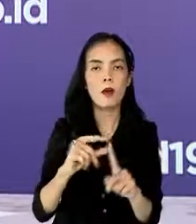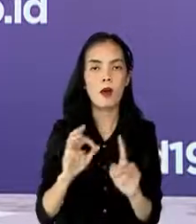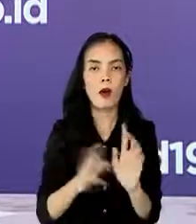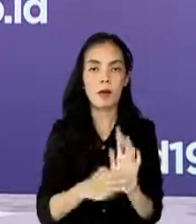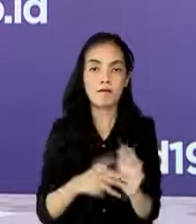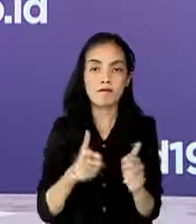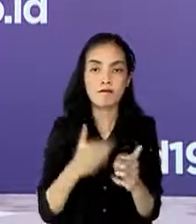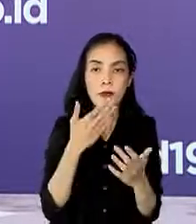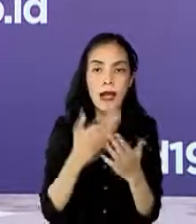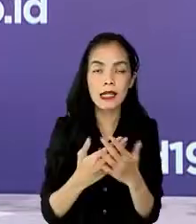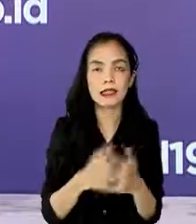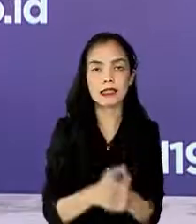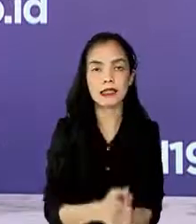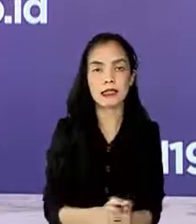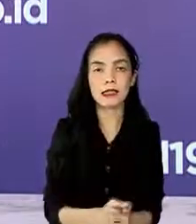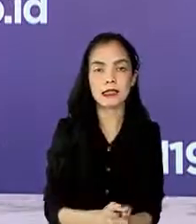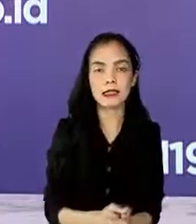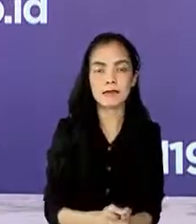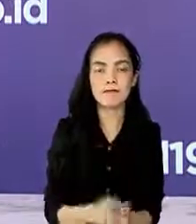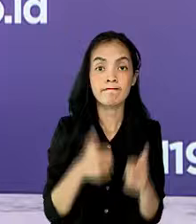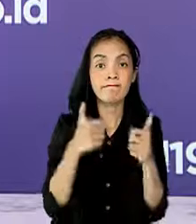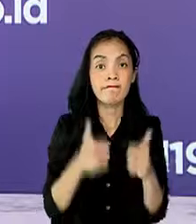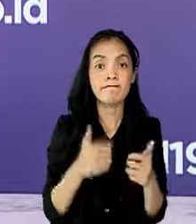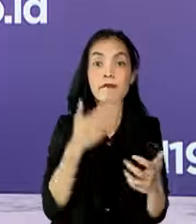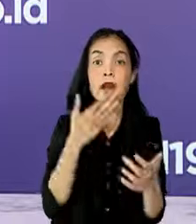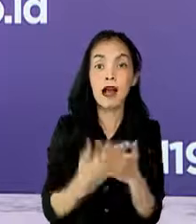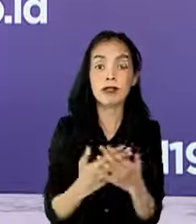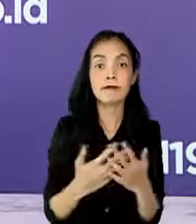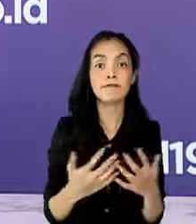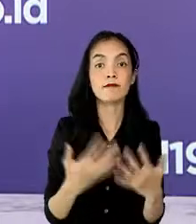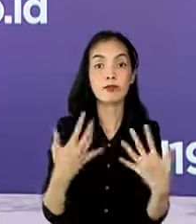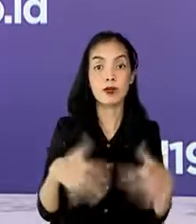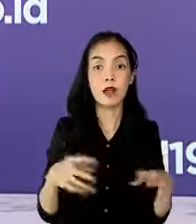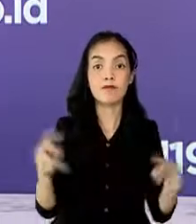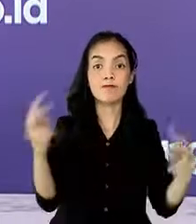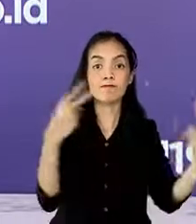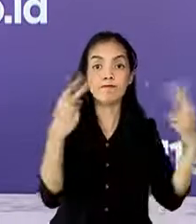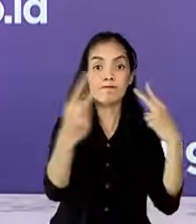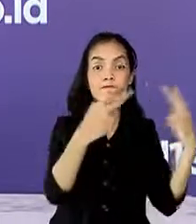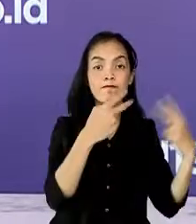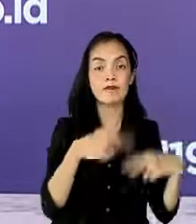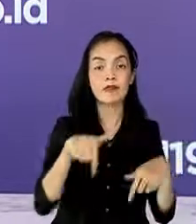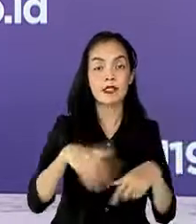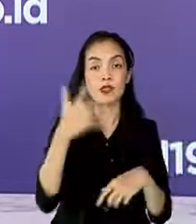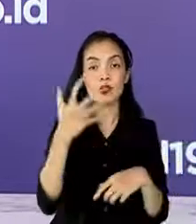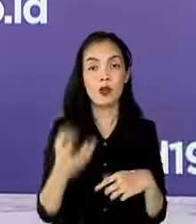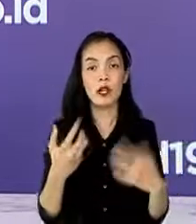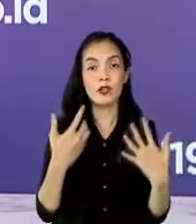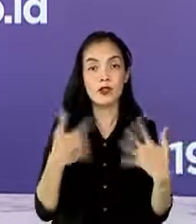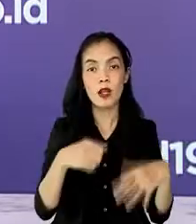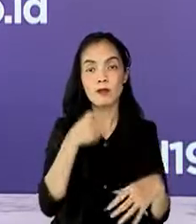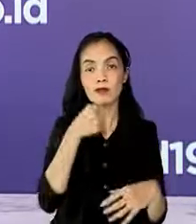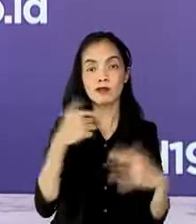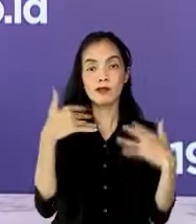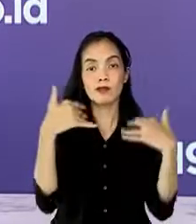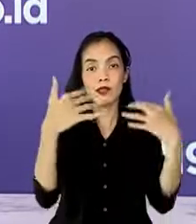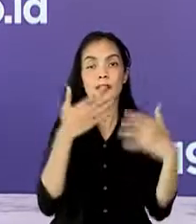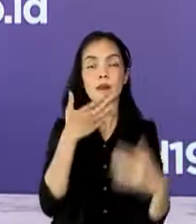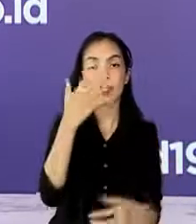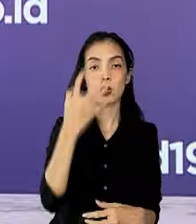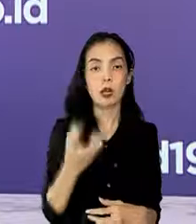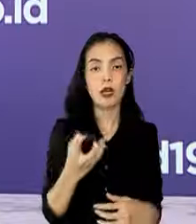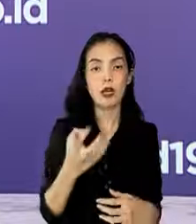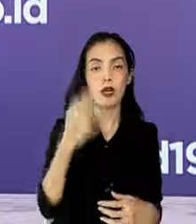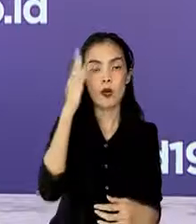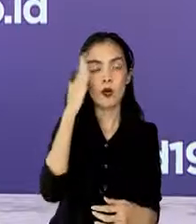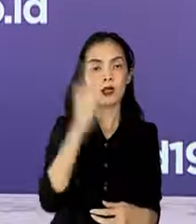Terima kasih Baik terima kasih atas perhatiannya dengan demikian konferensi pers pada sore hari ini selesai Selamat